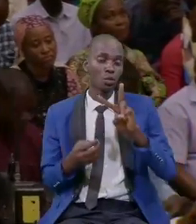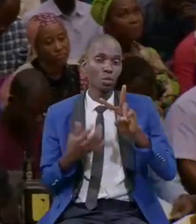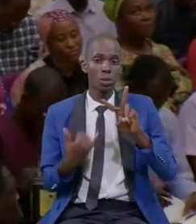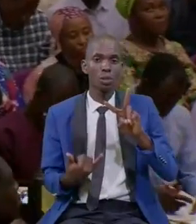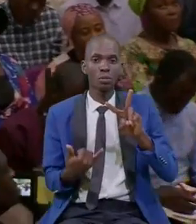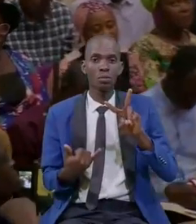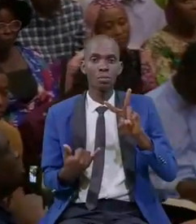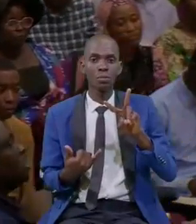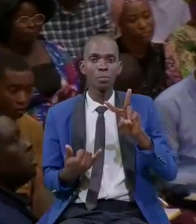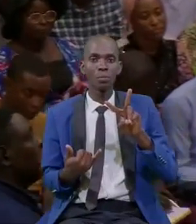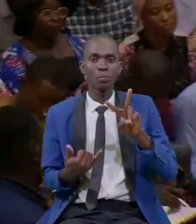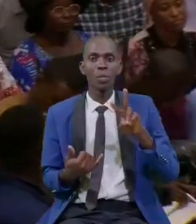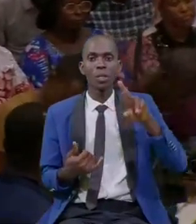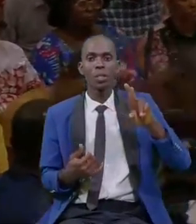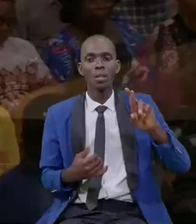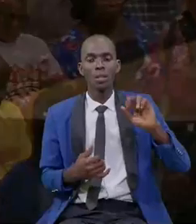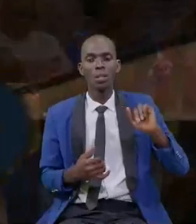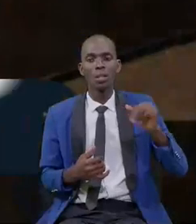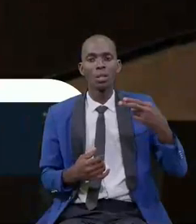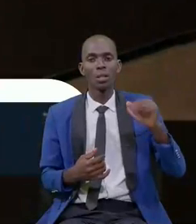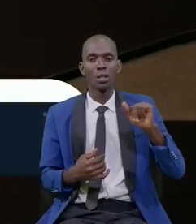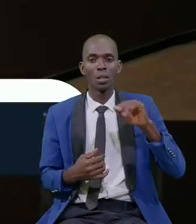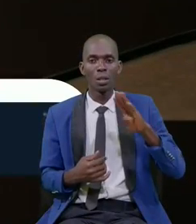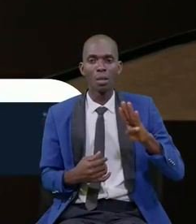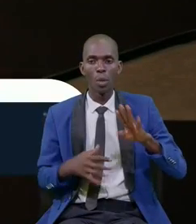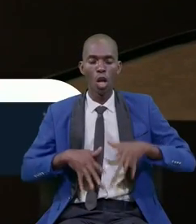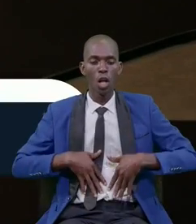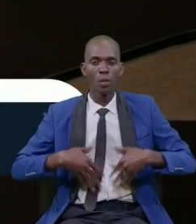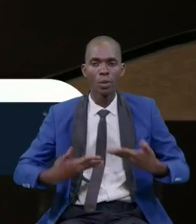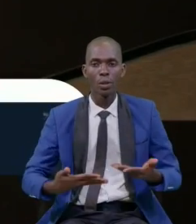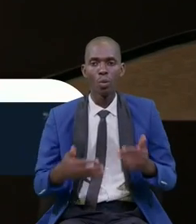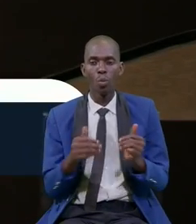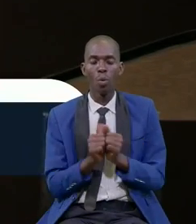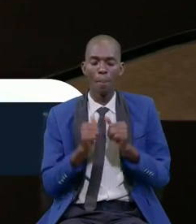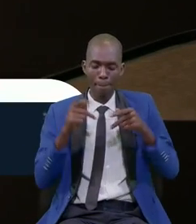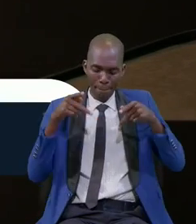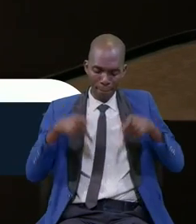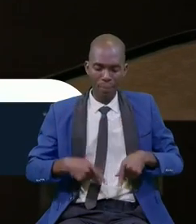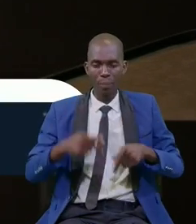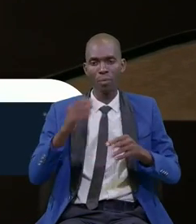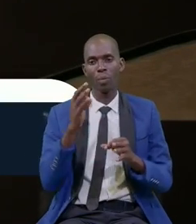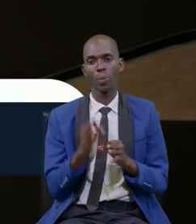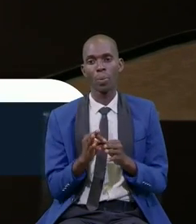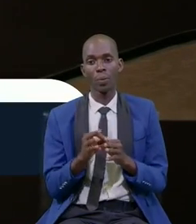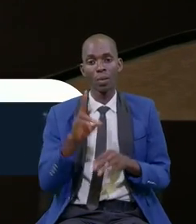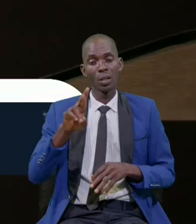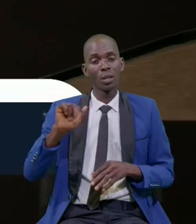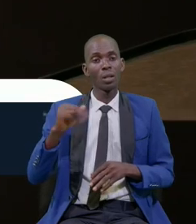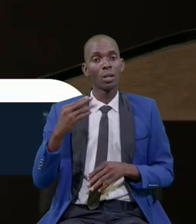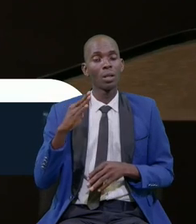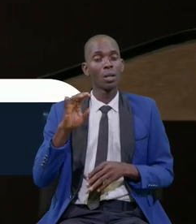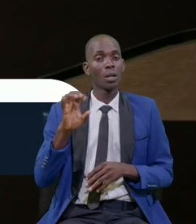Deuxième partie, nous allons voir la confession de Rahab avec la foi personnelle.